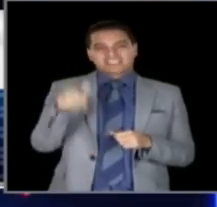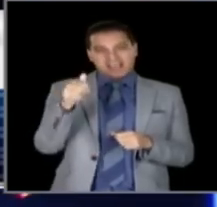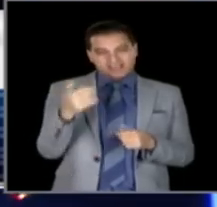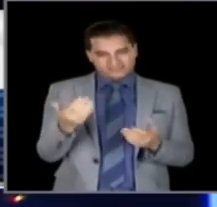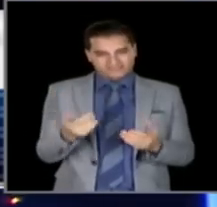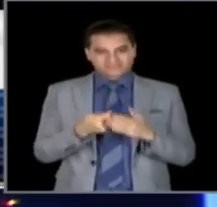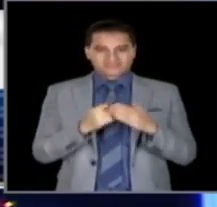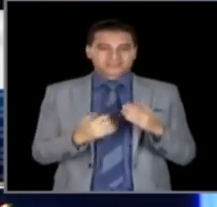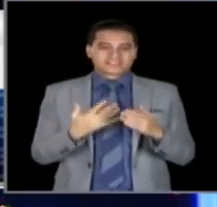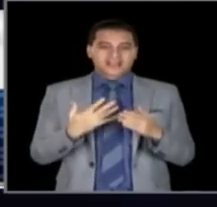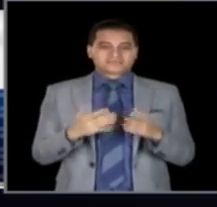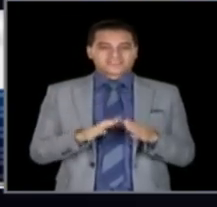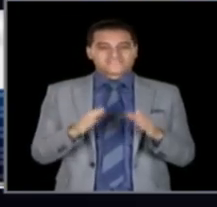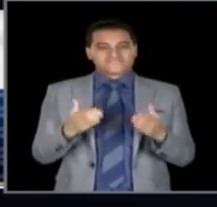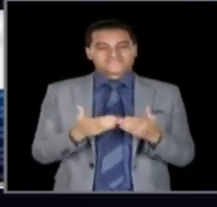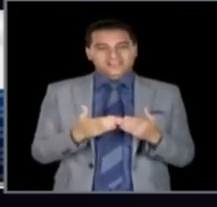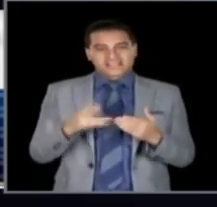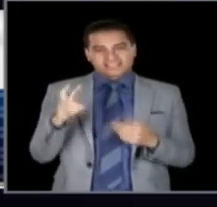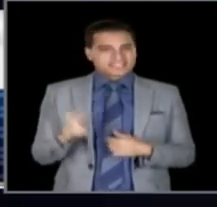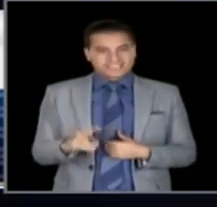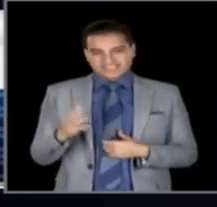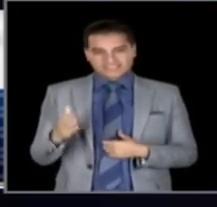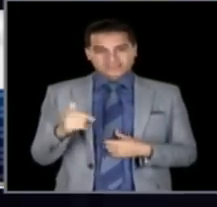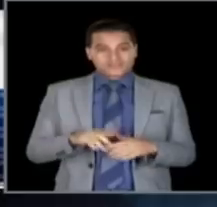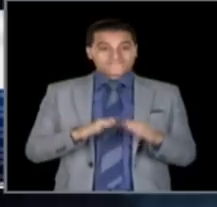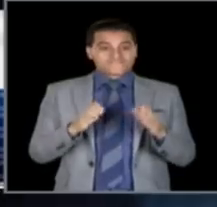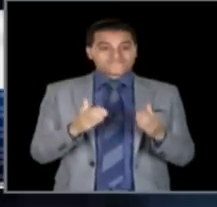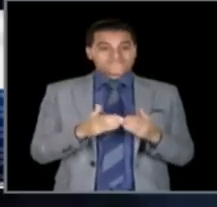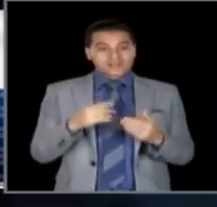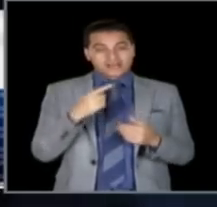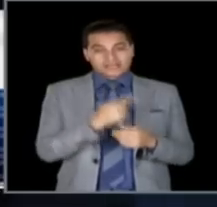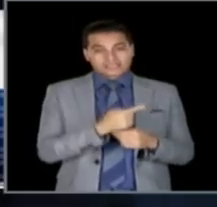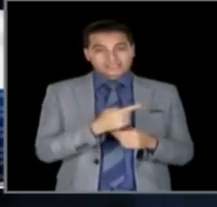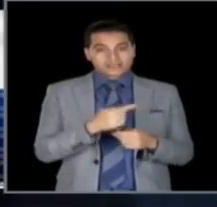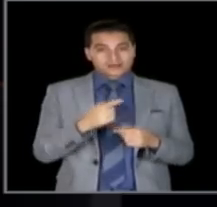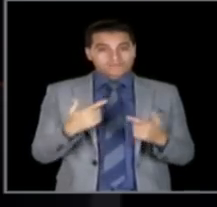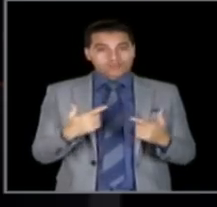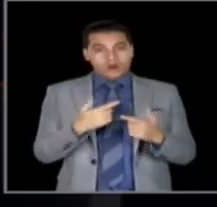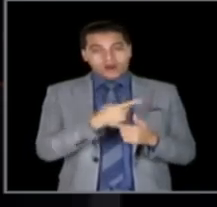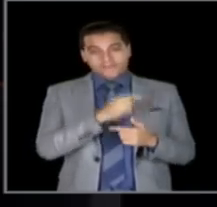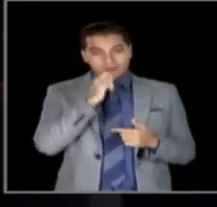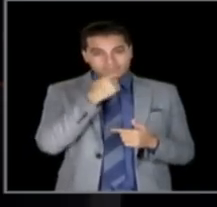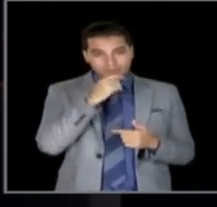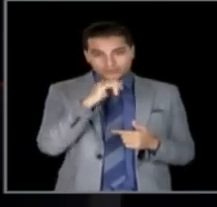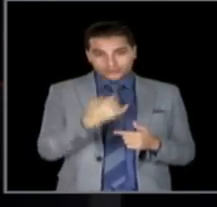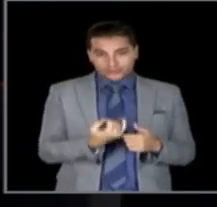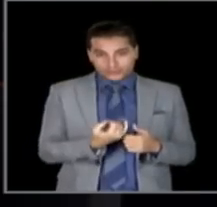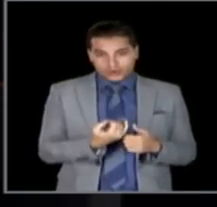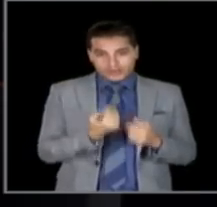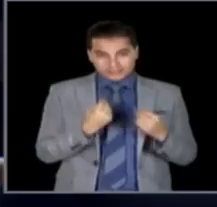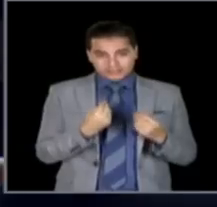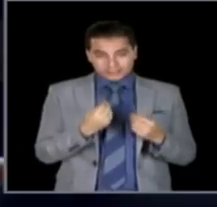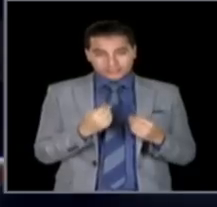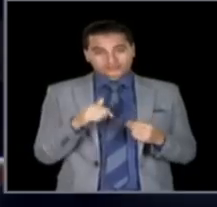ناقص 5 نقط فريق النيل. فريق فايترز عندنا سؤال في الجغرافيا، وإمتى الجوكر؟ ربنا يسهل.